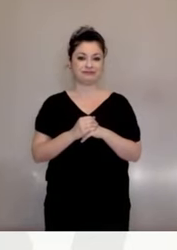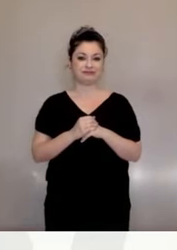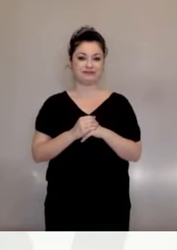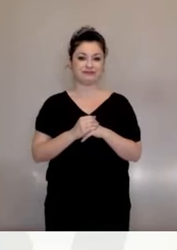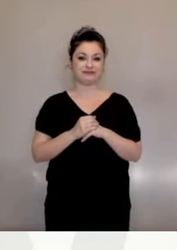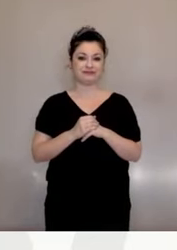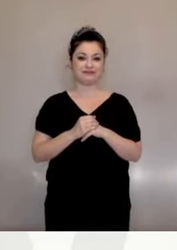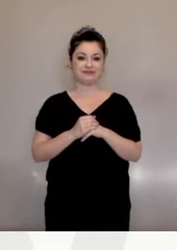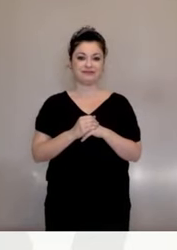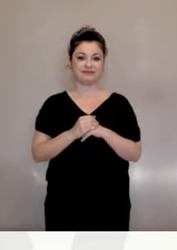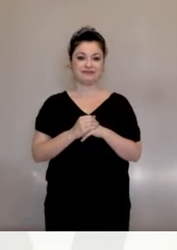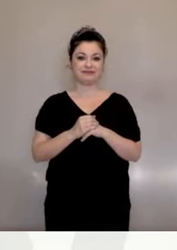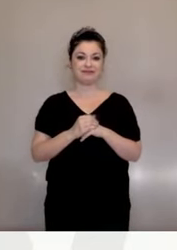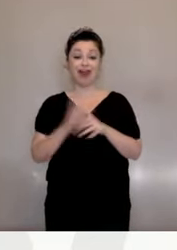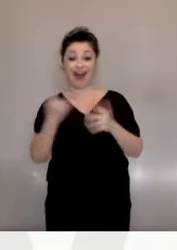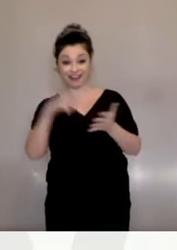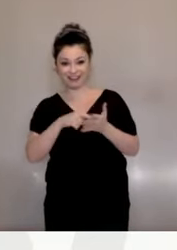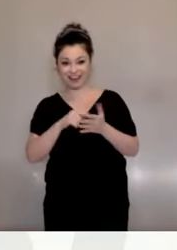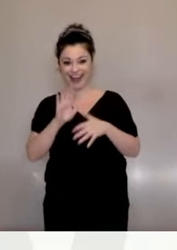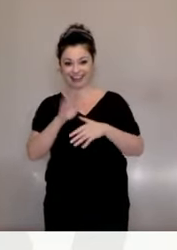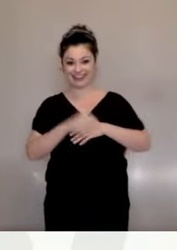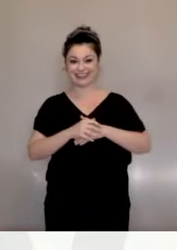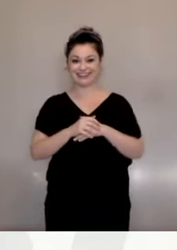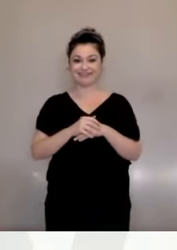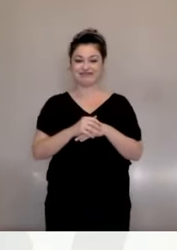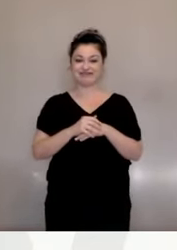Siete ritornata.